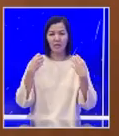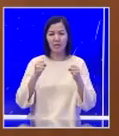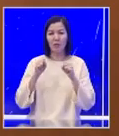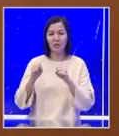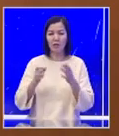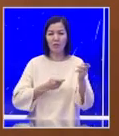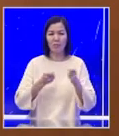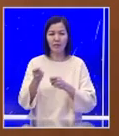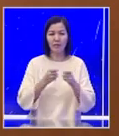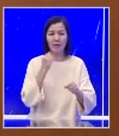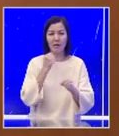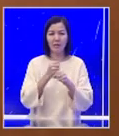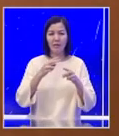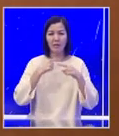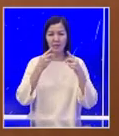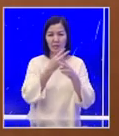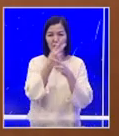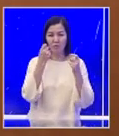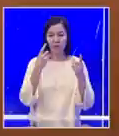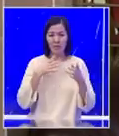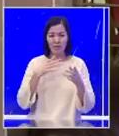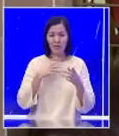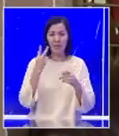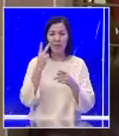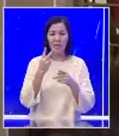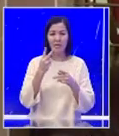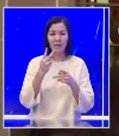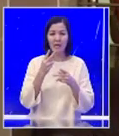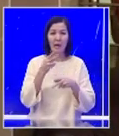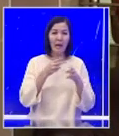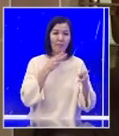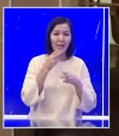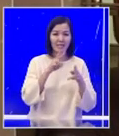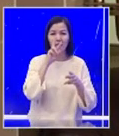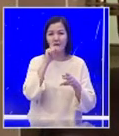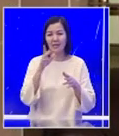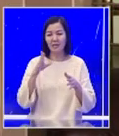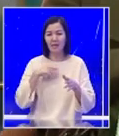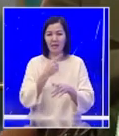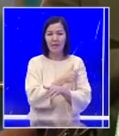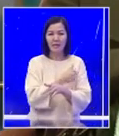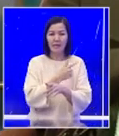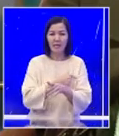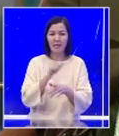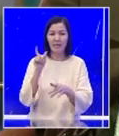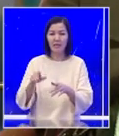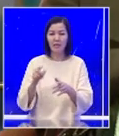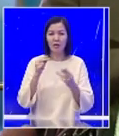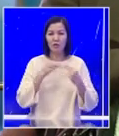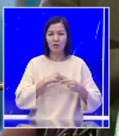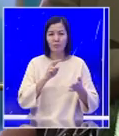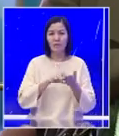басқармасы басшысына қатаң ескерту жасады. Жоғарыдағы екі жағдайға байланысты қателік жіберген дәрігерді жұмыстан шығаруды